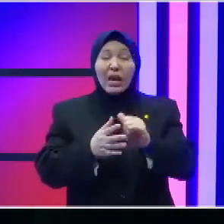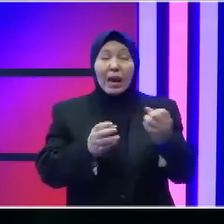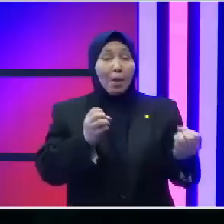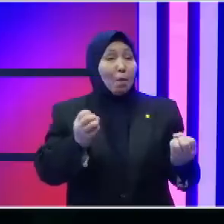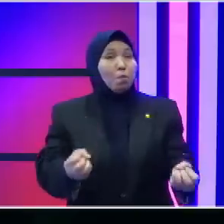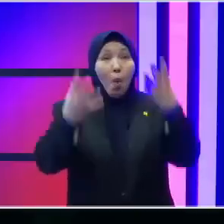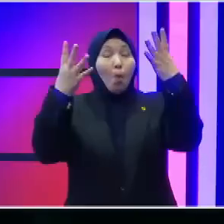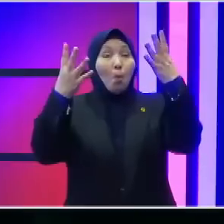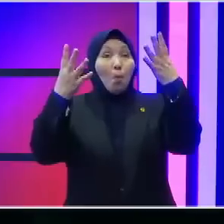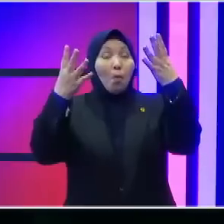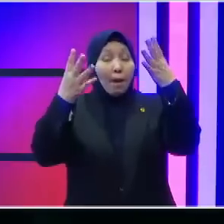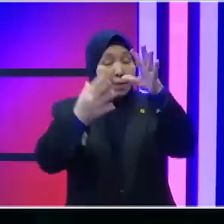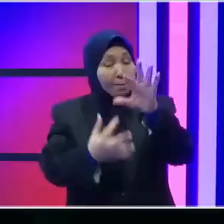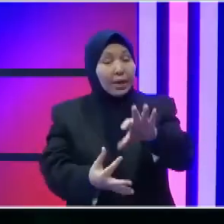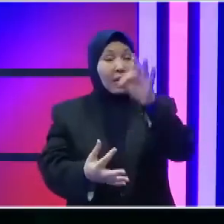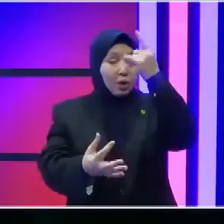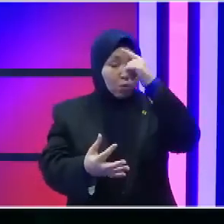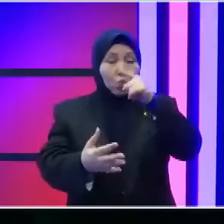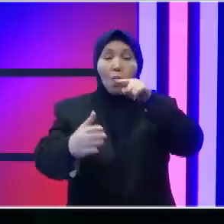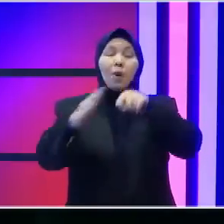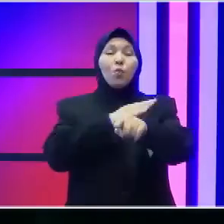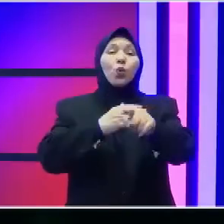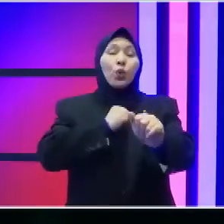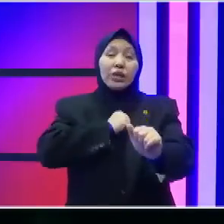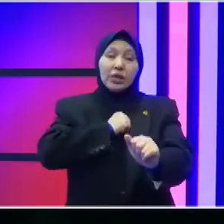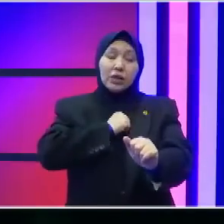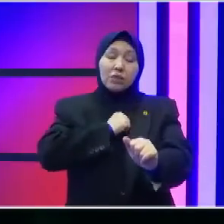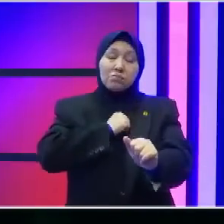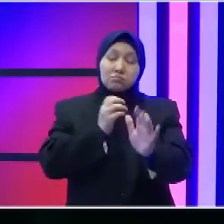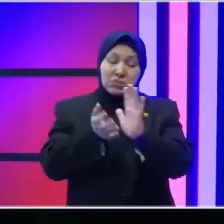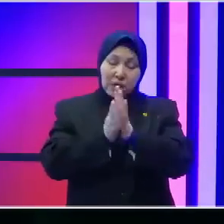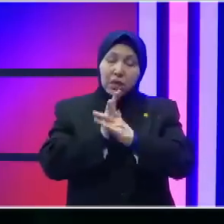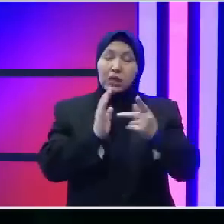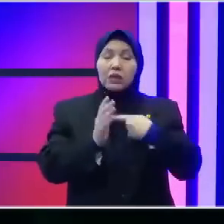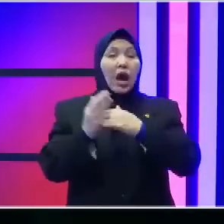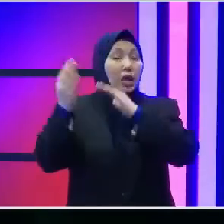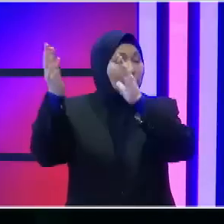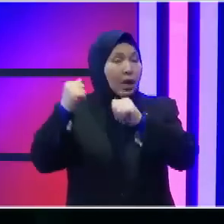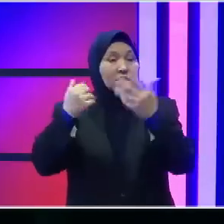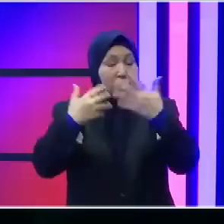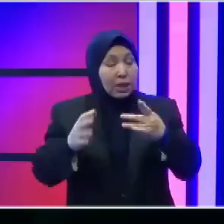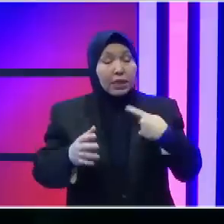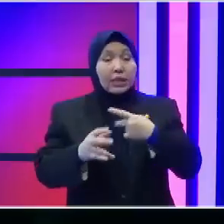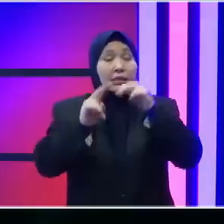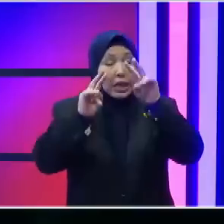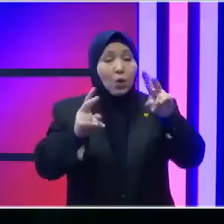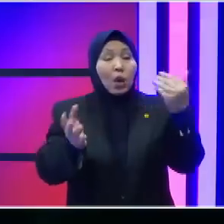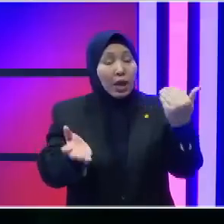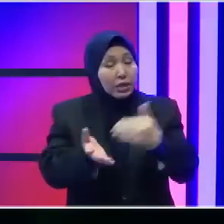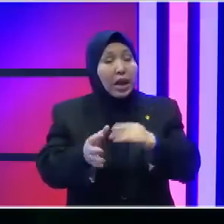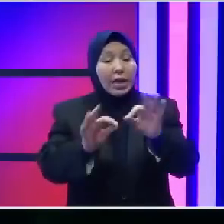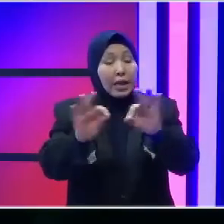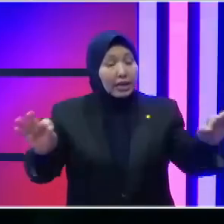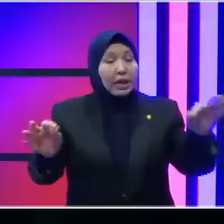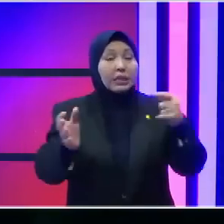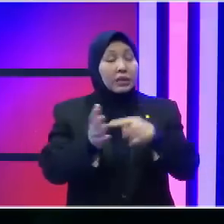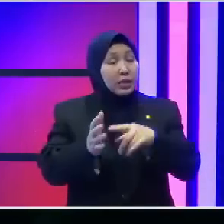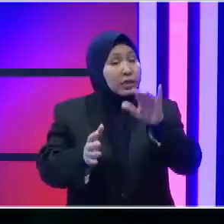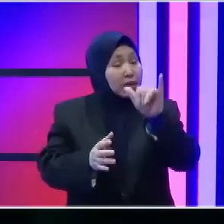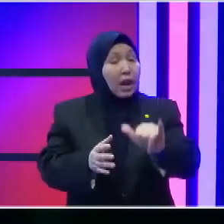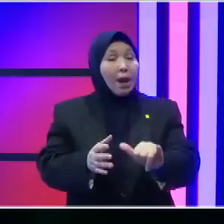itulah akhirnya memilih untuk membunuh diri, Ustaz, ya. Jadi kita harapkan selepas ini kita akan lihat balik semula ayat-ayat ini